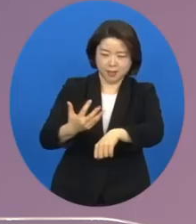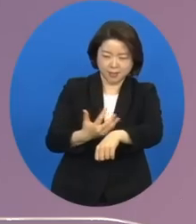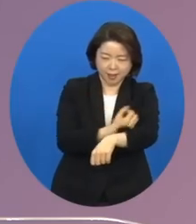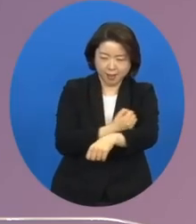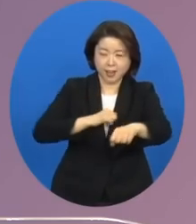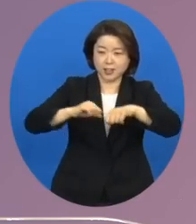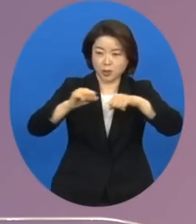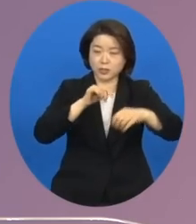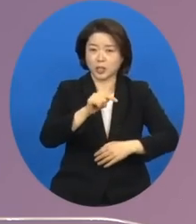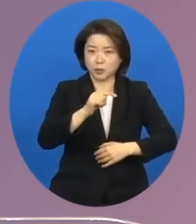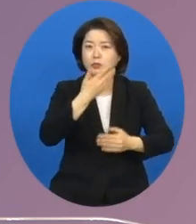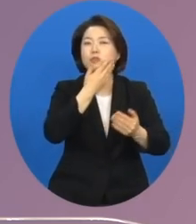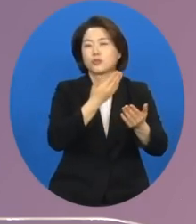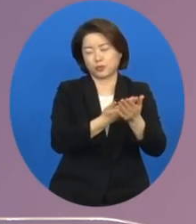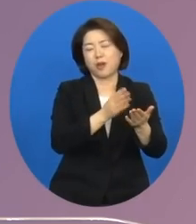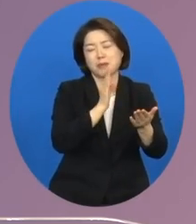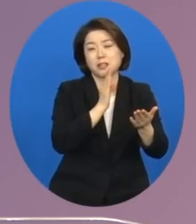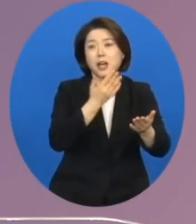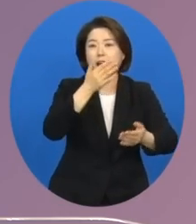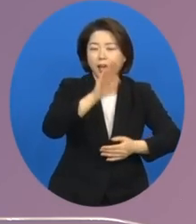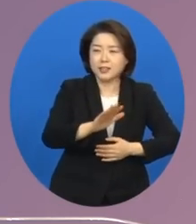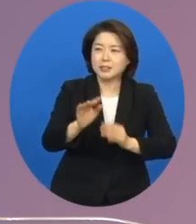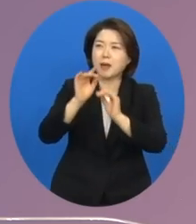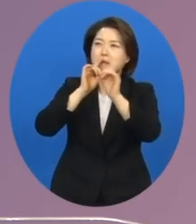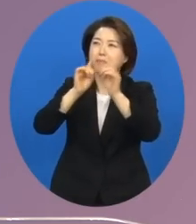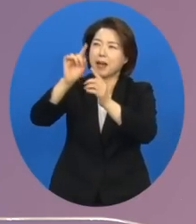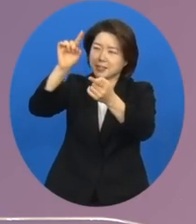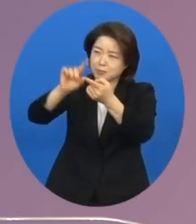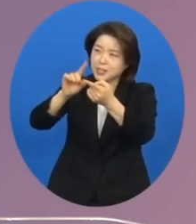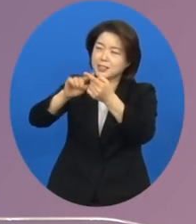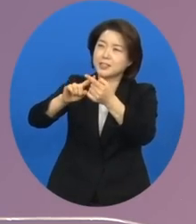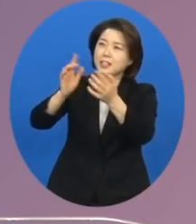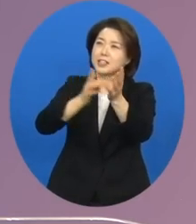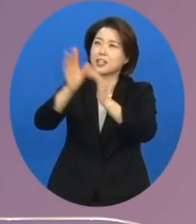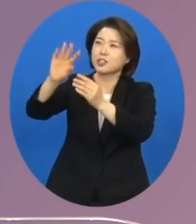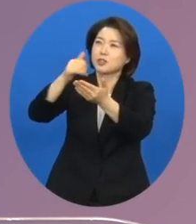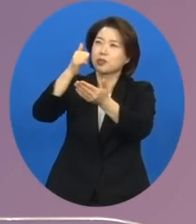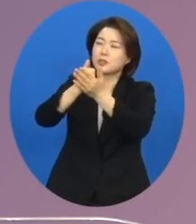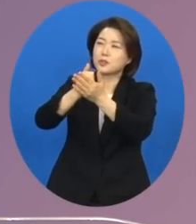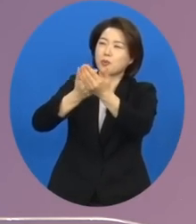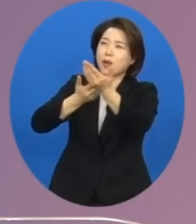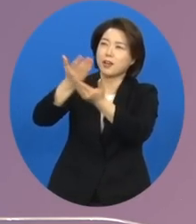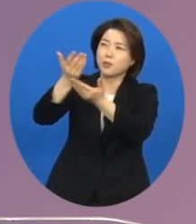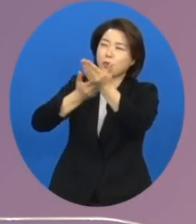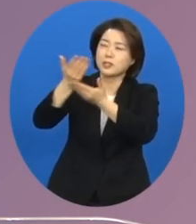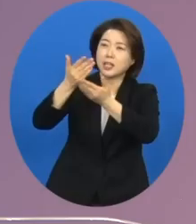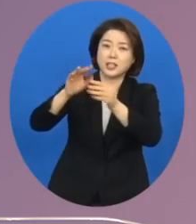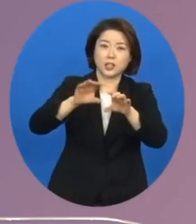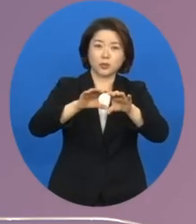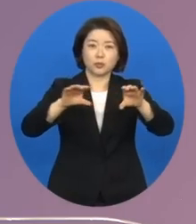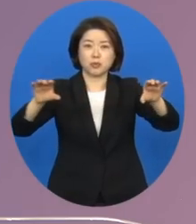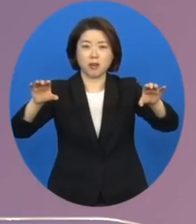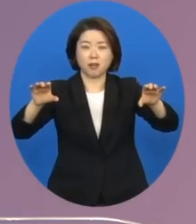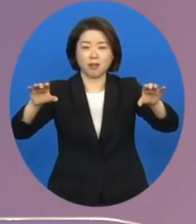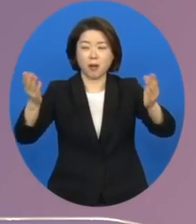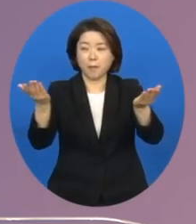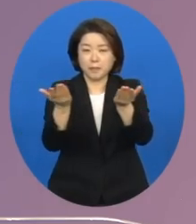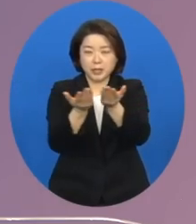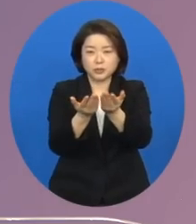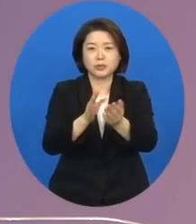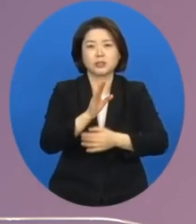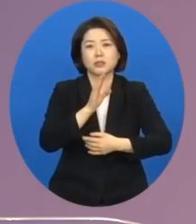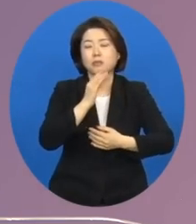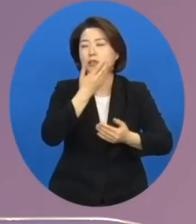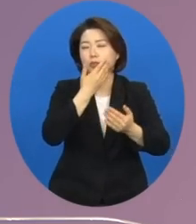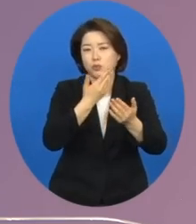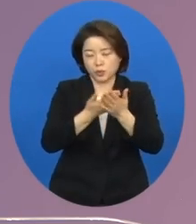중요하지만 말씀이신 예수 그리스도와 교제하는 균형을 맞추는 것이 너무나 중요하다는 것을 깨닫게 됐어요